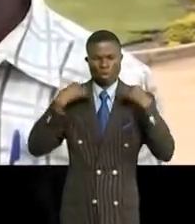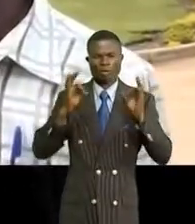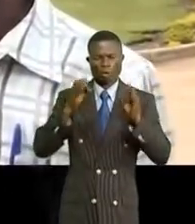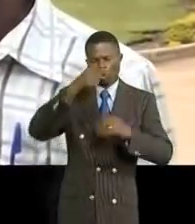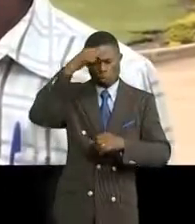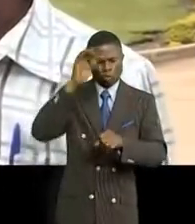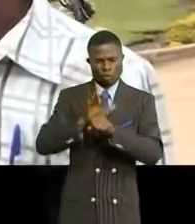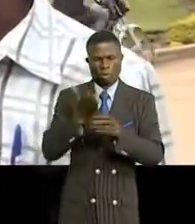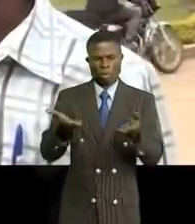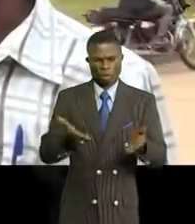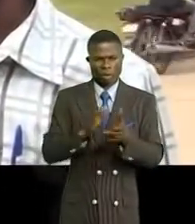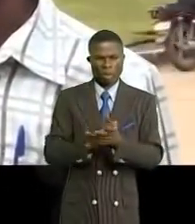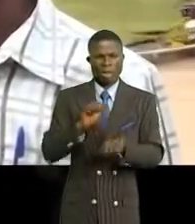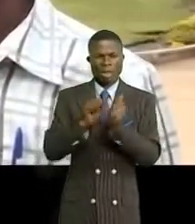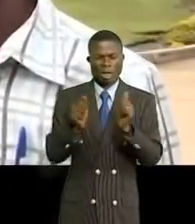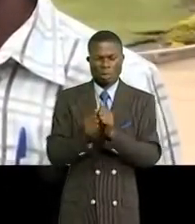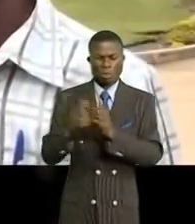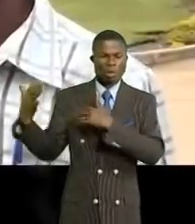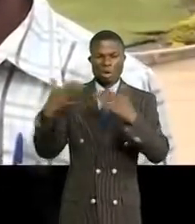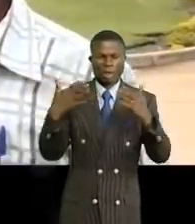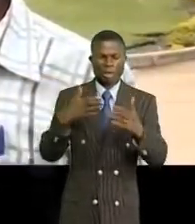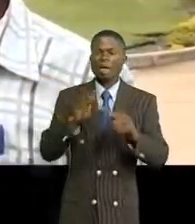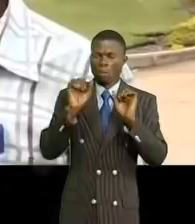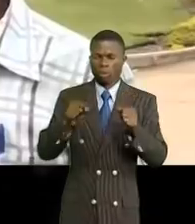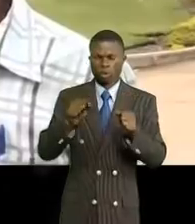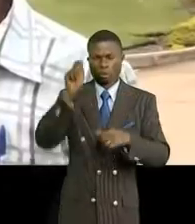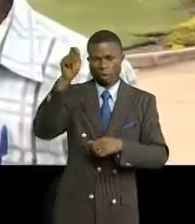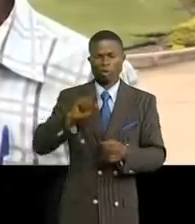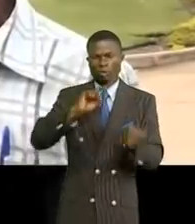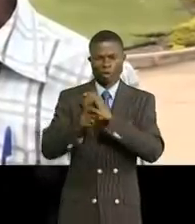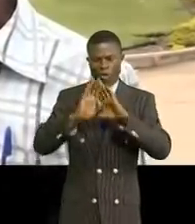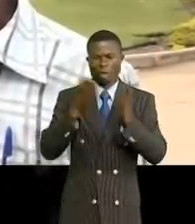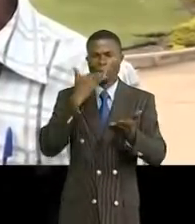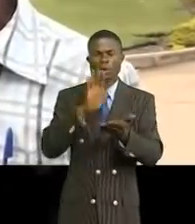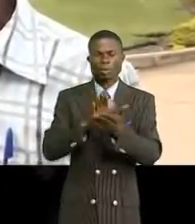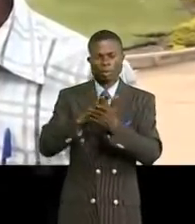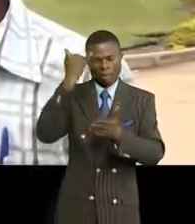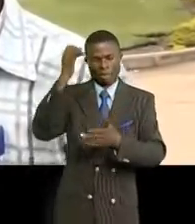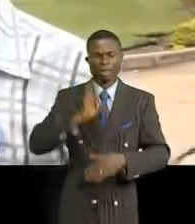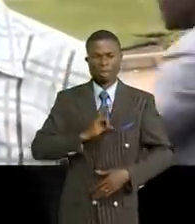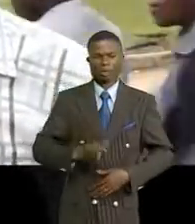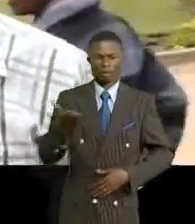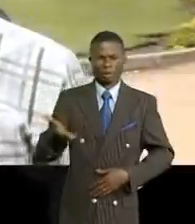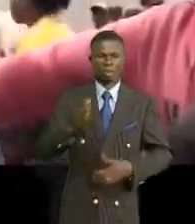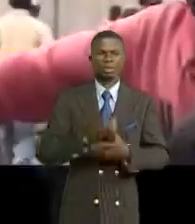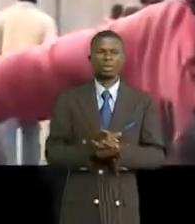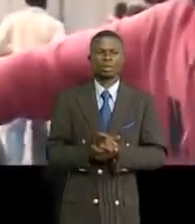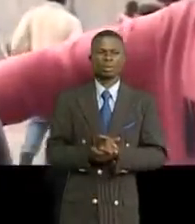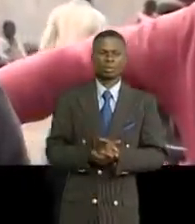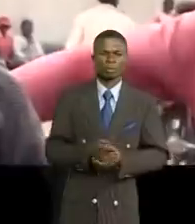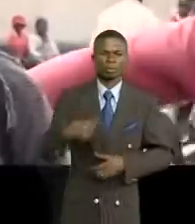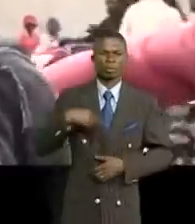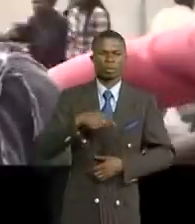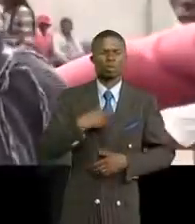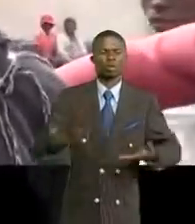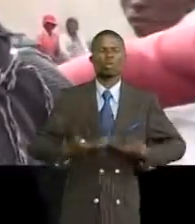avec cette équipe et j'ai froid qui on va tout changer comment on fait le site et les retirer du chef de l'état quoiqu'il se ratatine